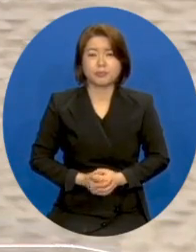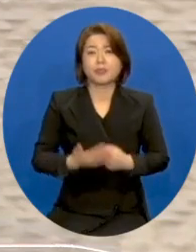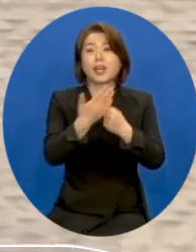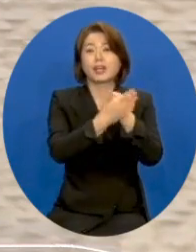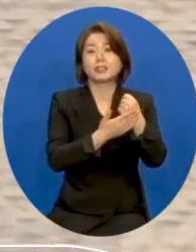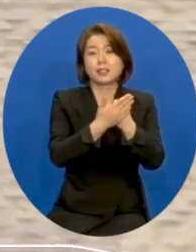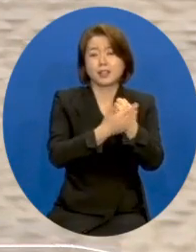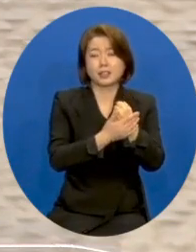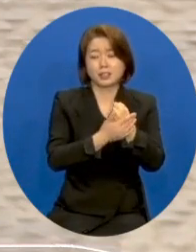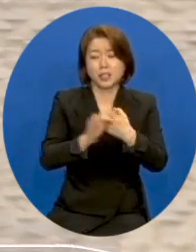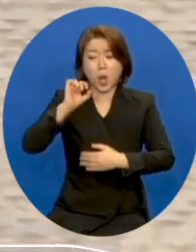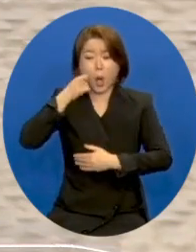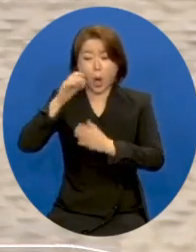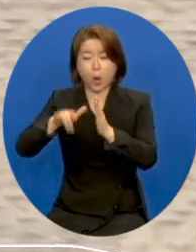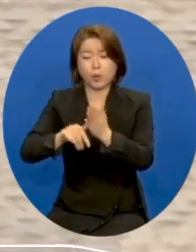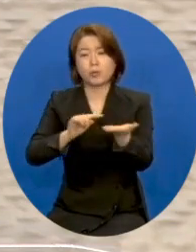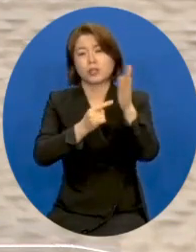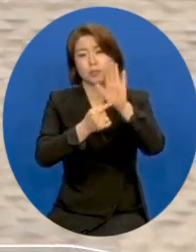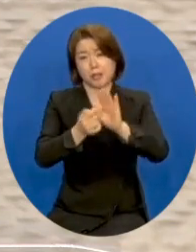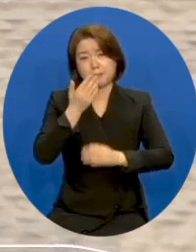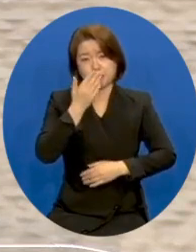은혜는 어려울 때 드러나는 겁니다.